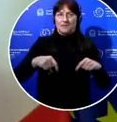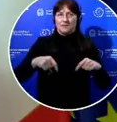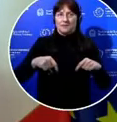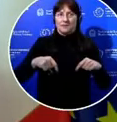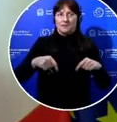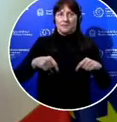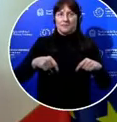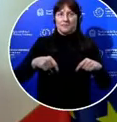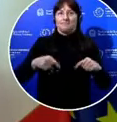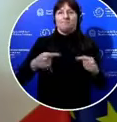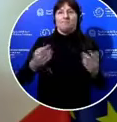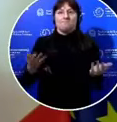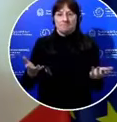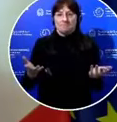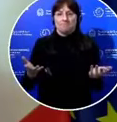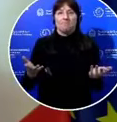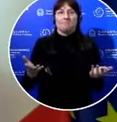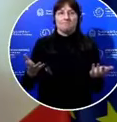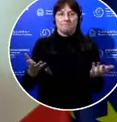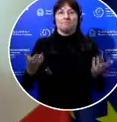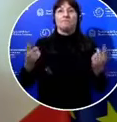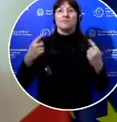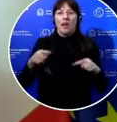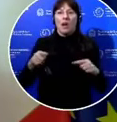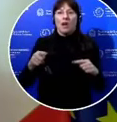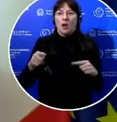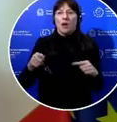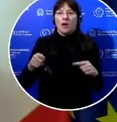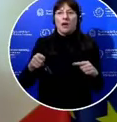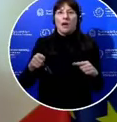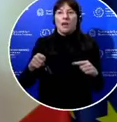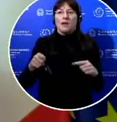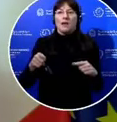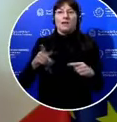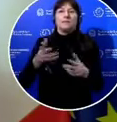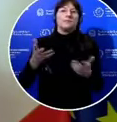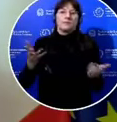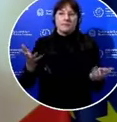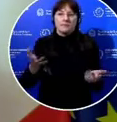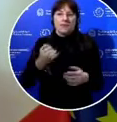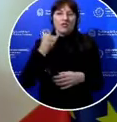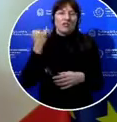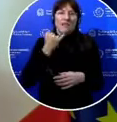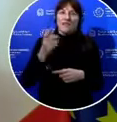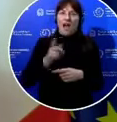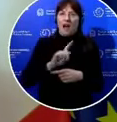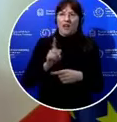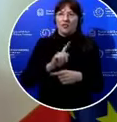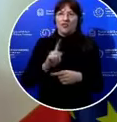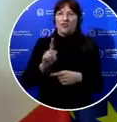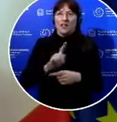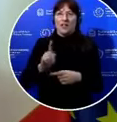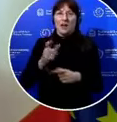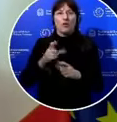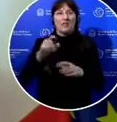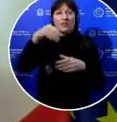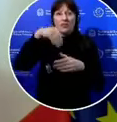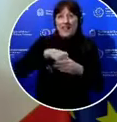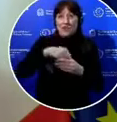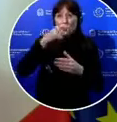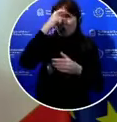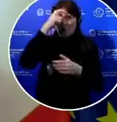sulle dipendenze. Non era scontato per molte ragioni. La prima, che ovviamente all'interno del governo ci